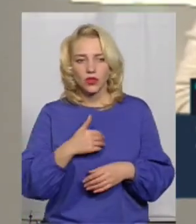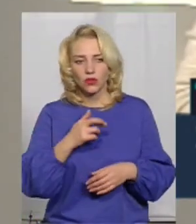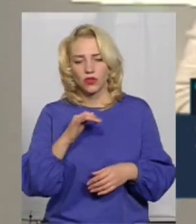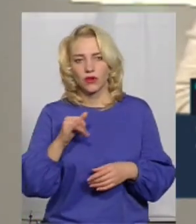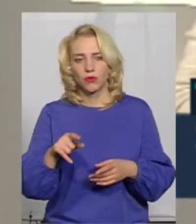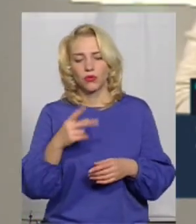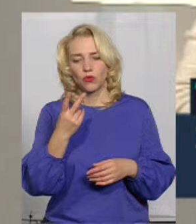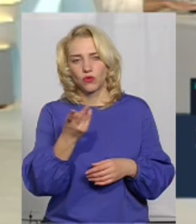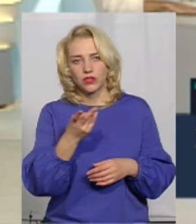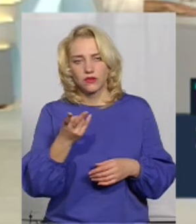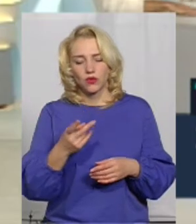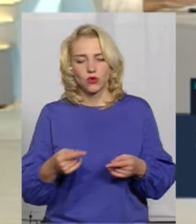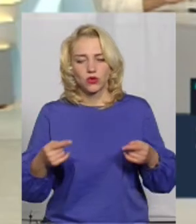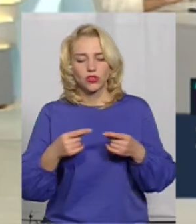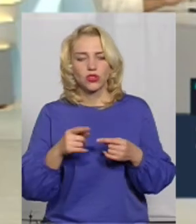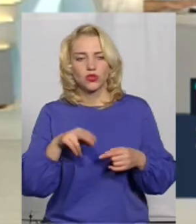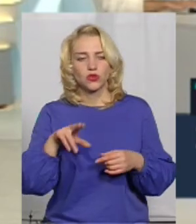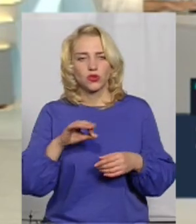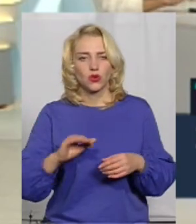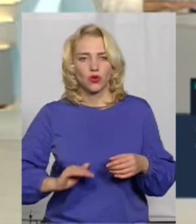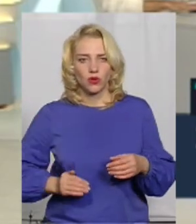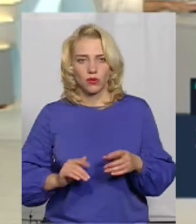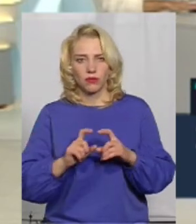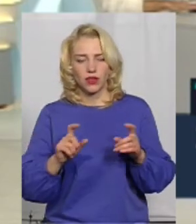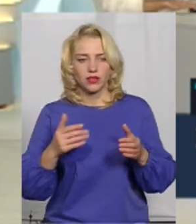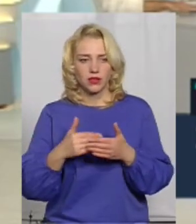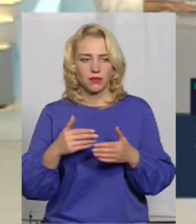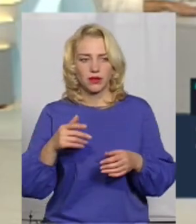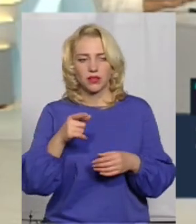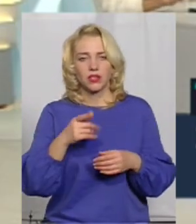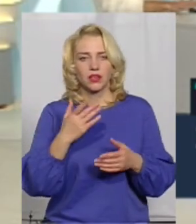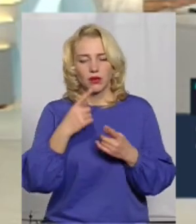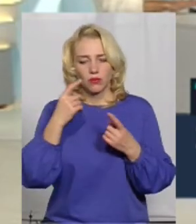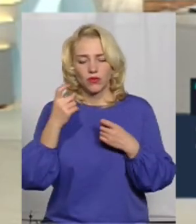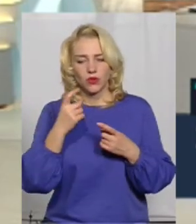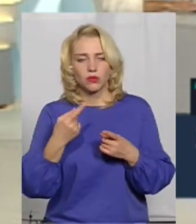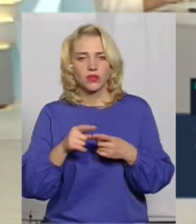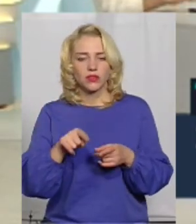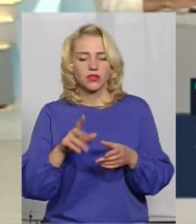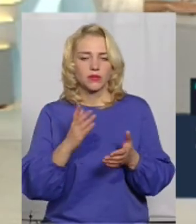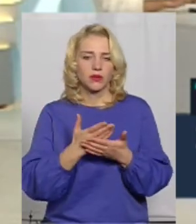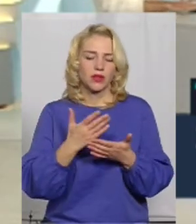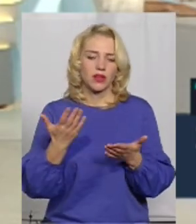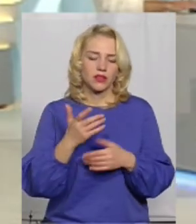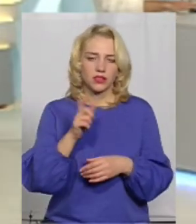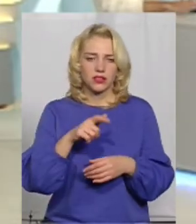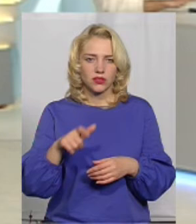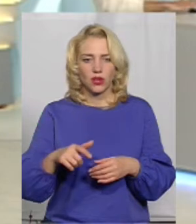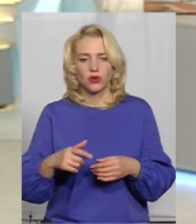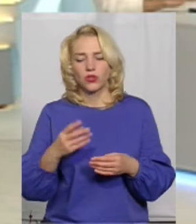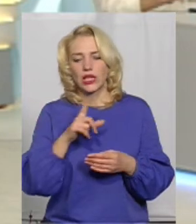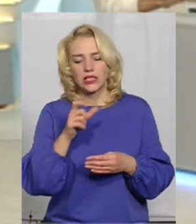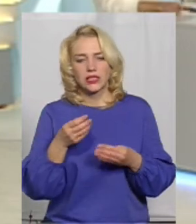на рахунок компанії. Дуже часто приходять повідомлення у дірект людям, і якісь люди пропонують за гроші розвивати